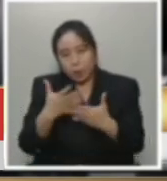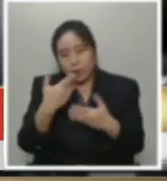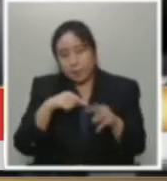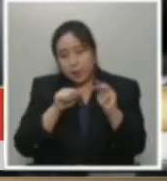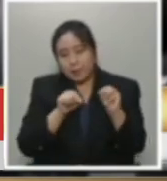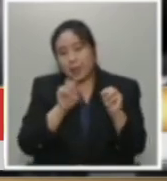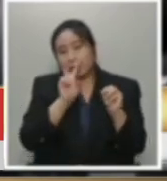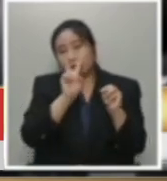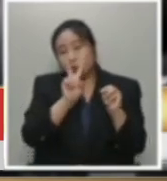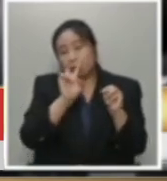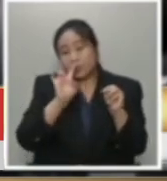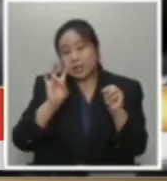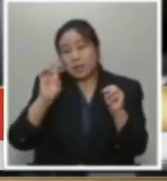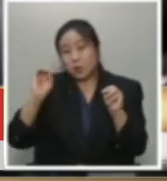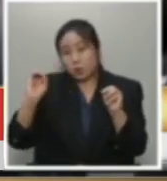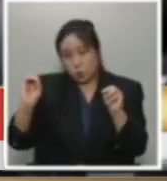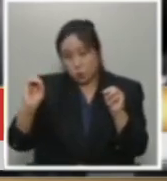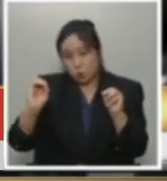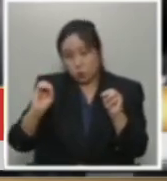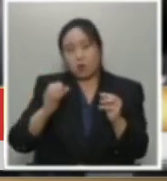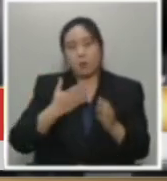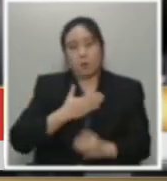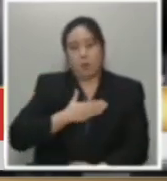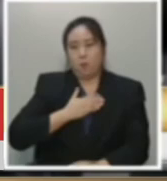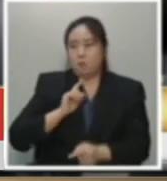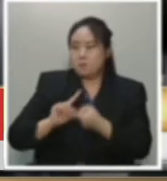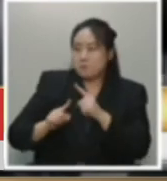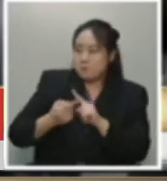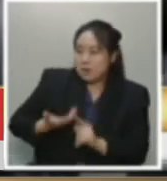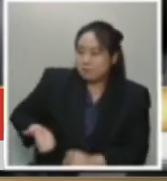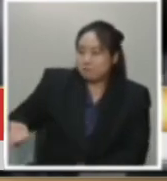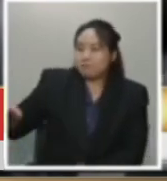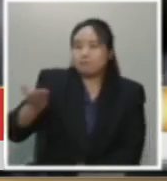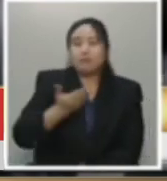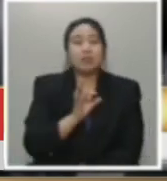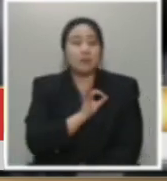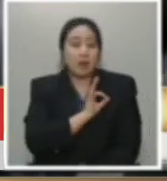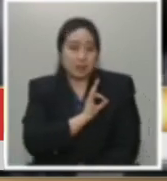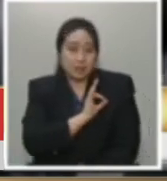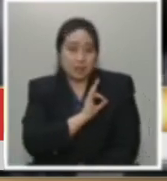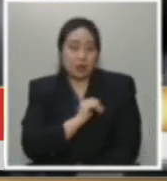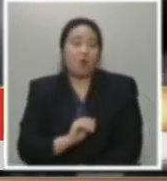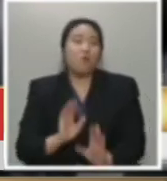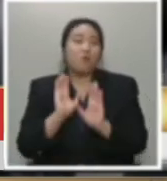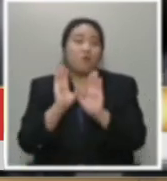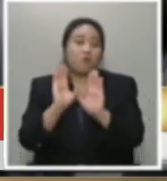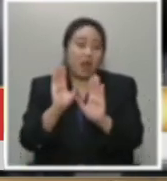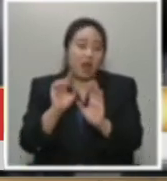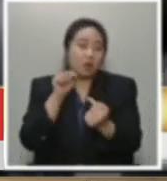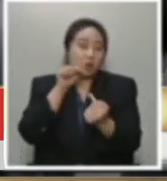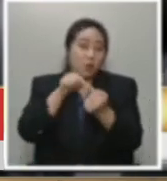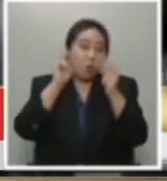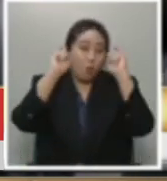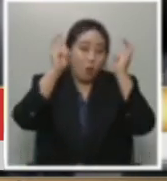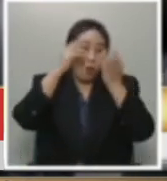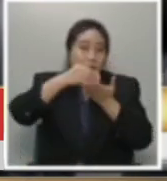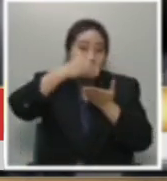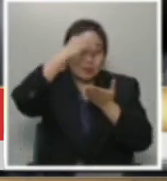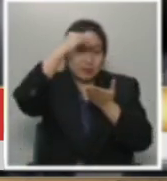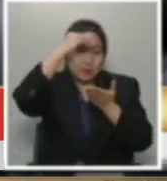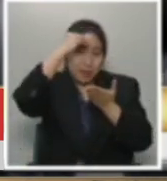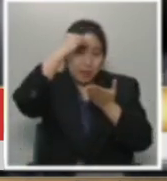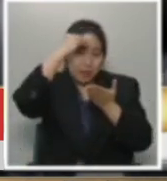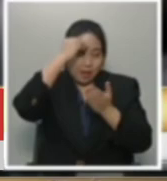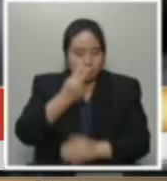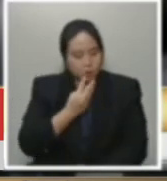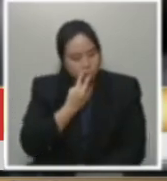เนี่ยทางผมและก็เพื่อนสมาชิกอีกหลายท่านในสภาแห่งนี้ก็ได้ฝากในประเด็นที่เกี่ยวกับเรื่องการศึกษาเนื่องจากเราจะพบว่าในร